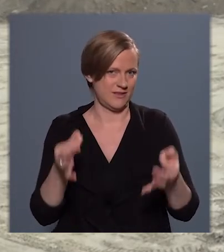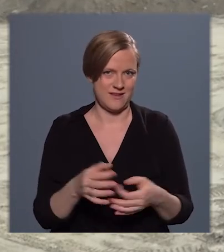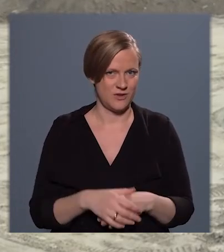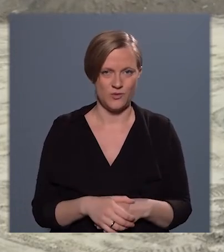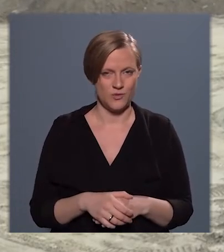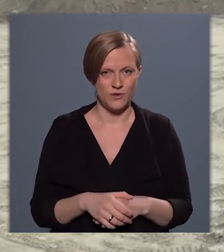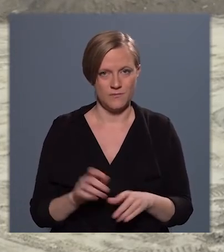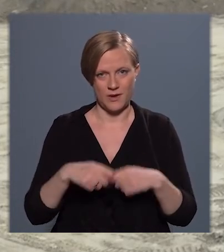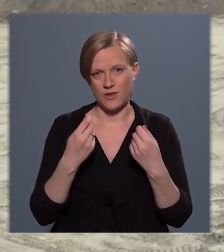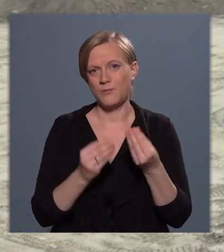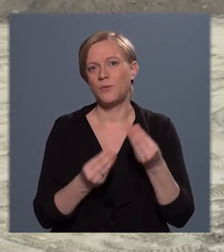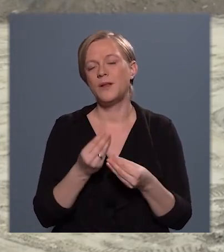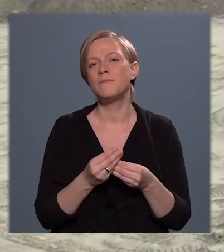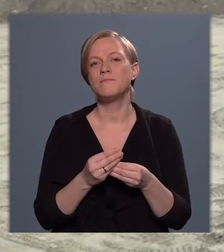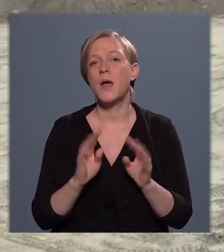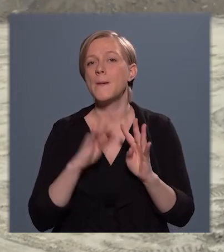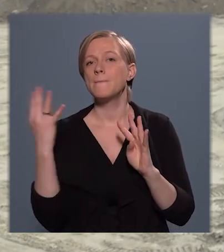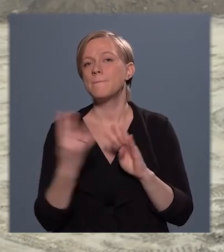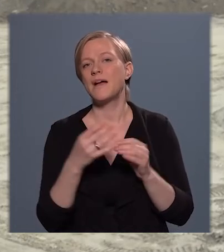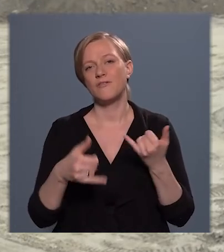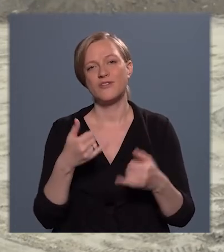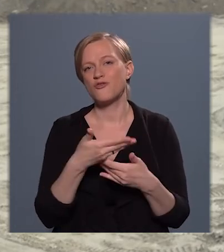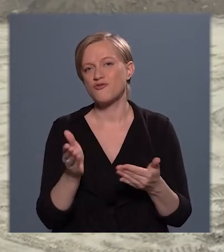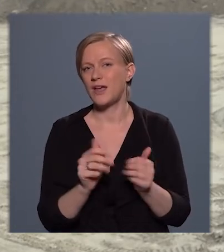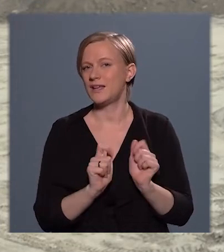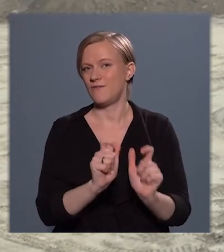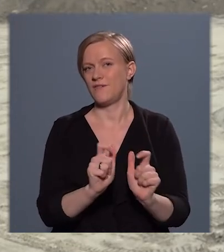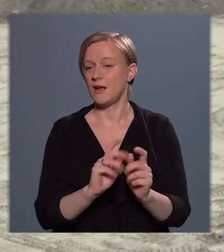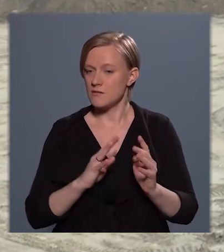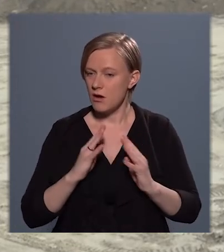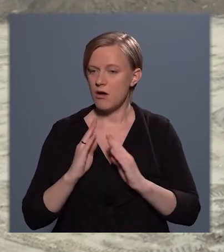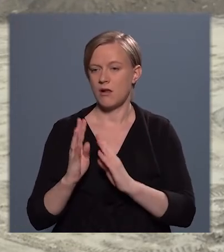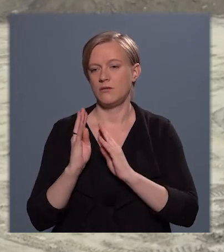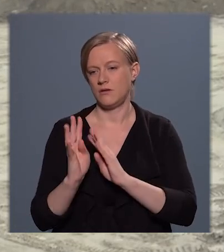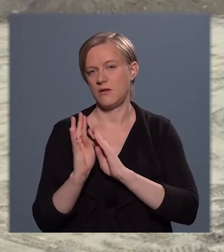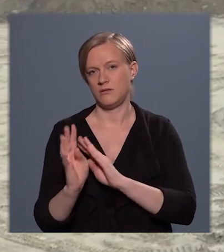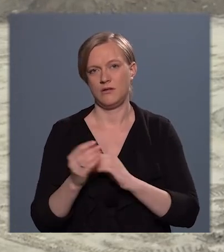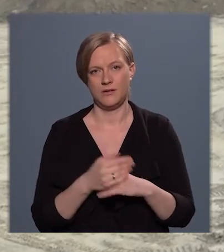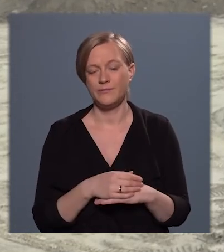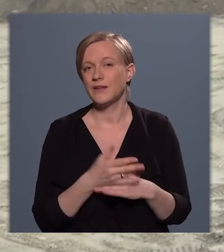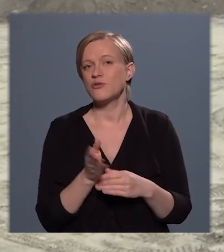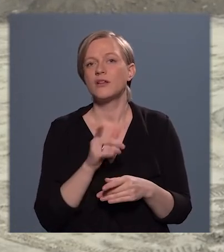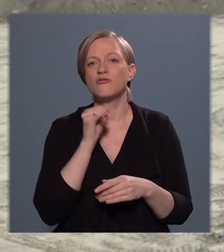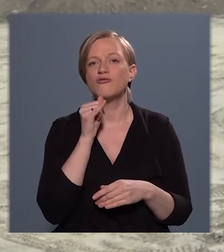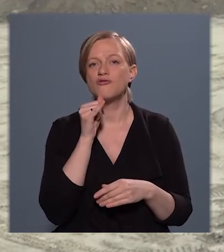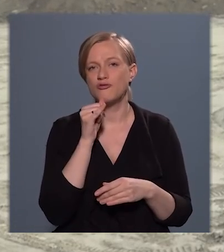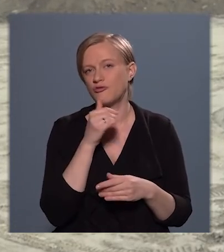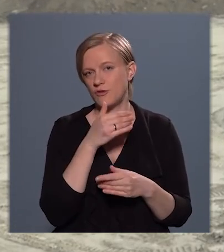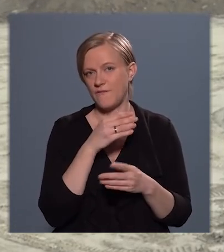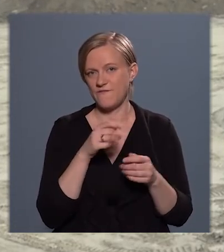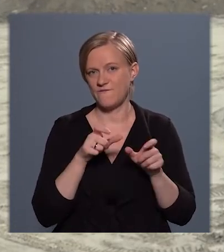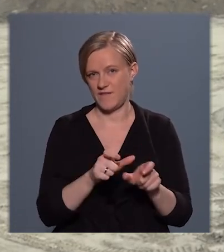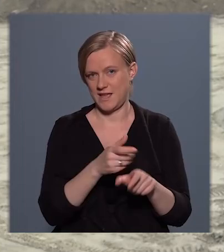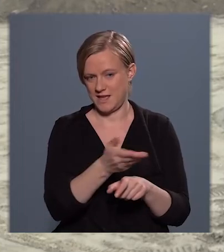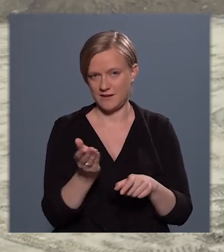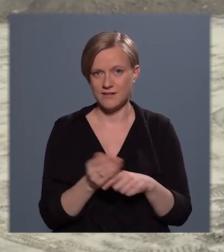Egy pályaversenyen nem fékez senki, hanem halad, meg pályaedzésen is csak halad. Mivel senkinek sincs fék a pályán, ez fontos, ezért